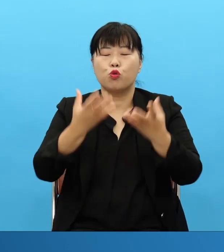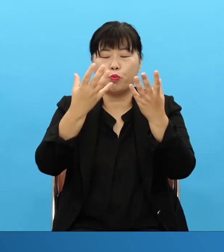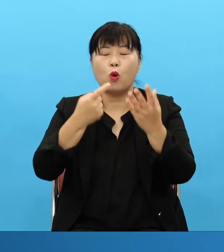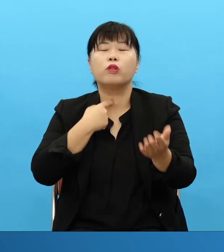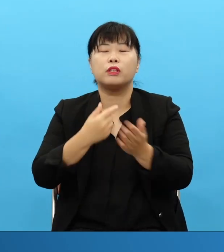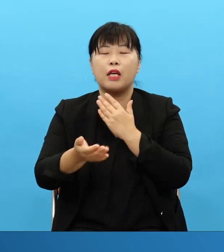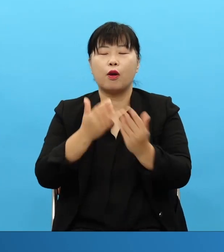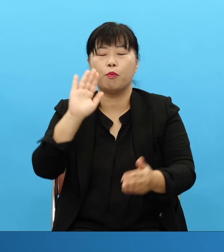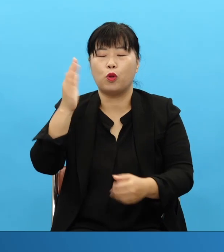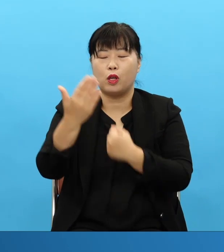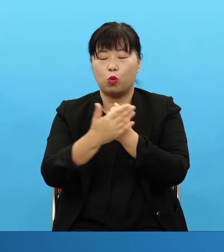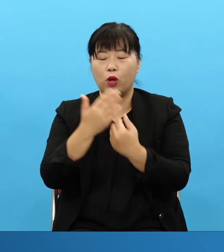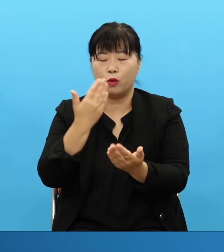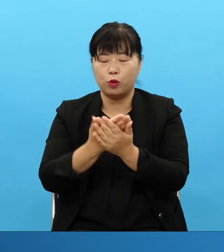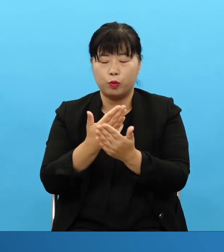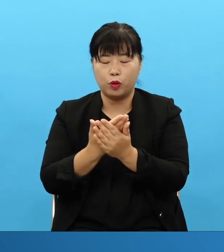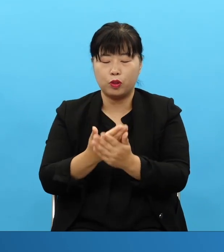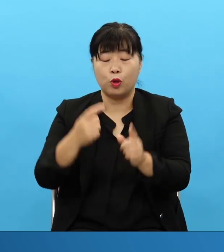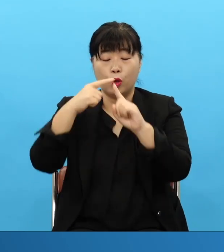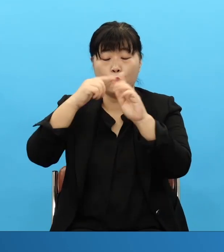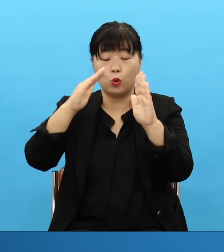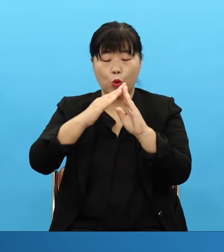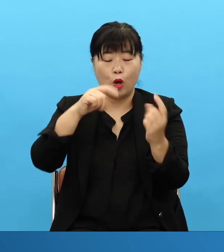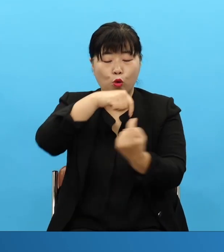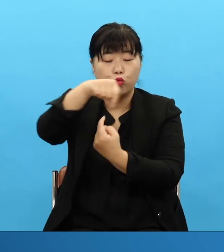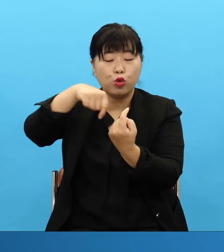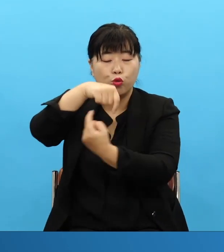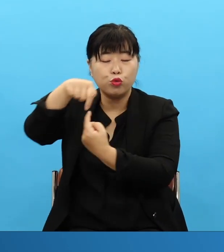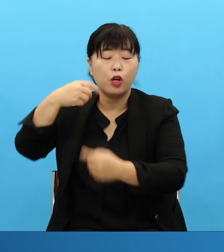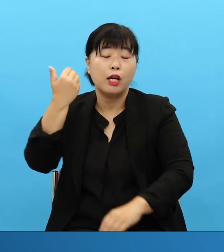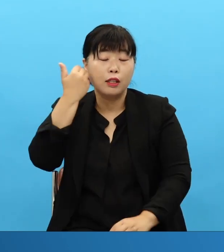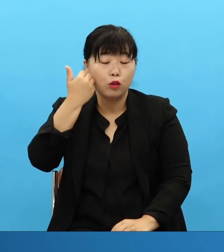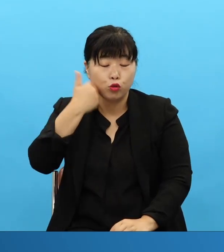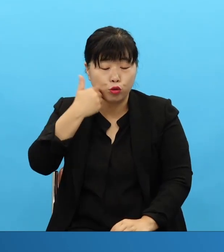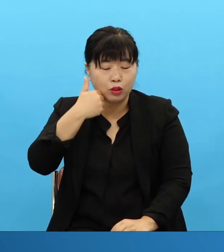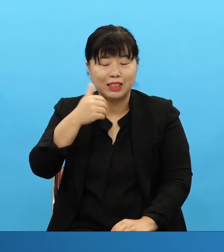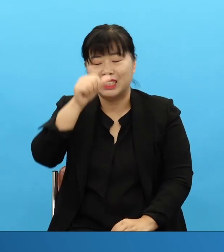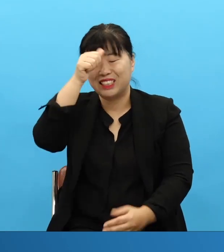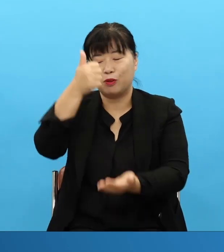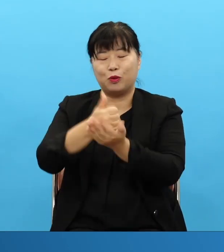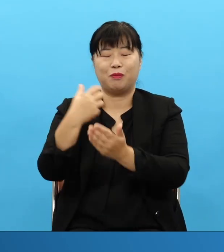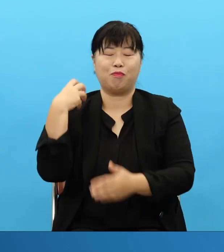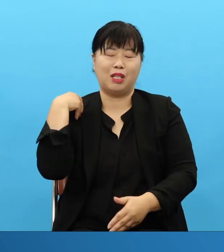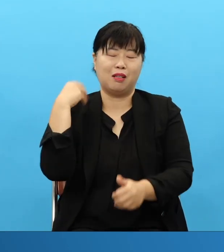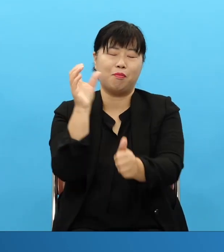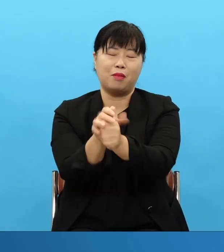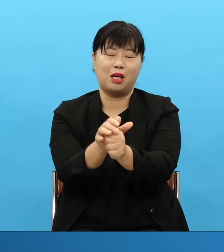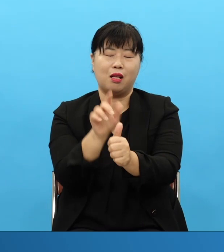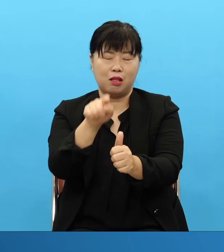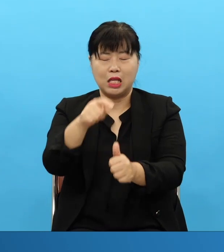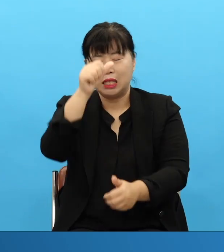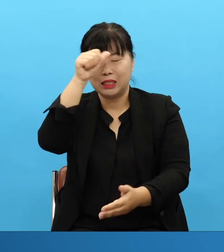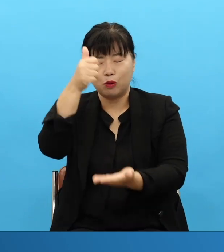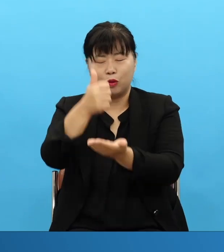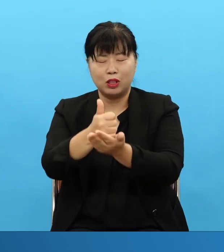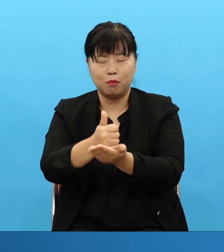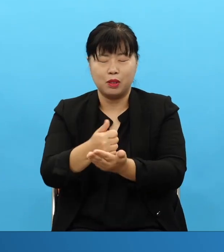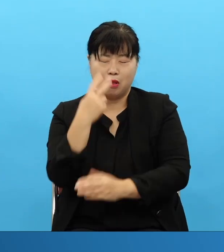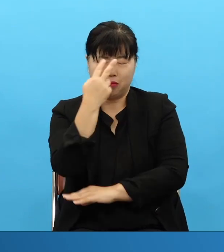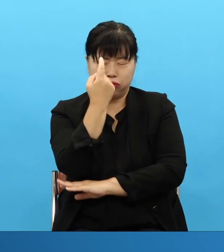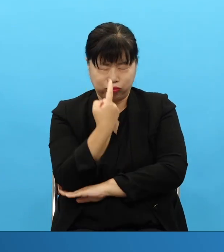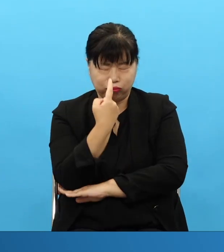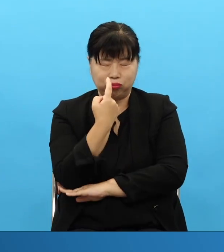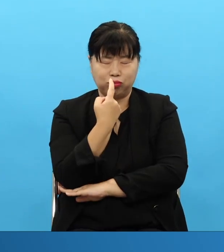장로로 통하여서 일하시되 약간의 걸림돌이라도 되지 않도록 우리 장로님들을 지켜